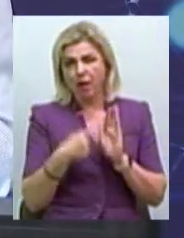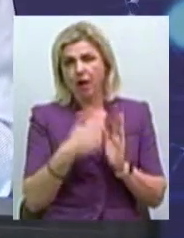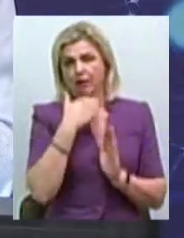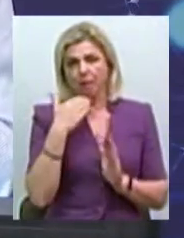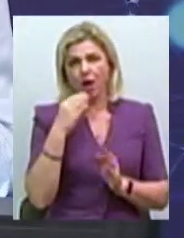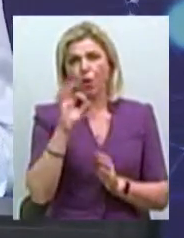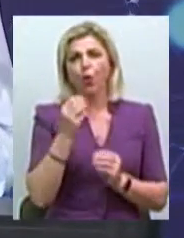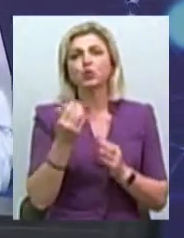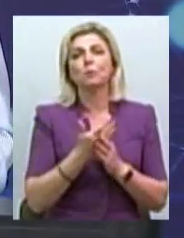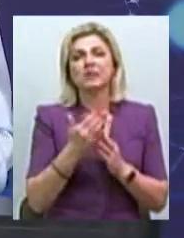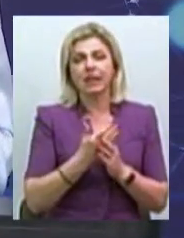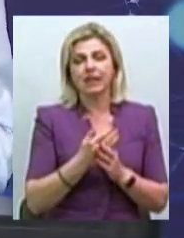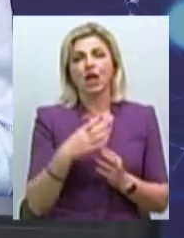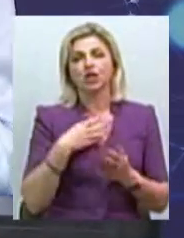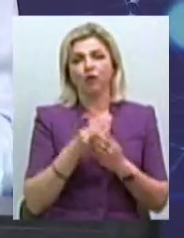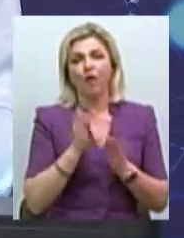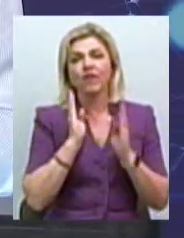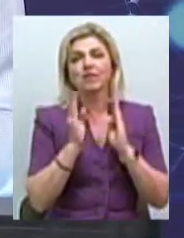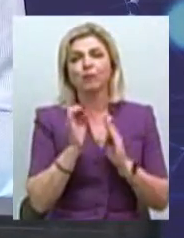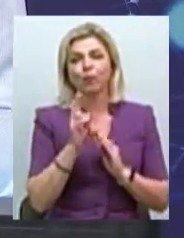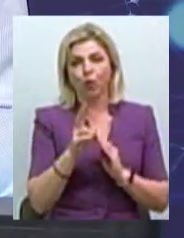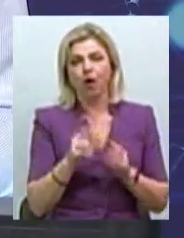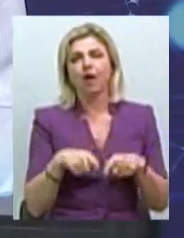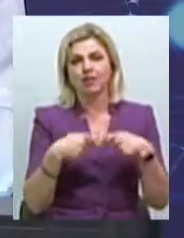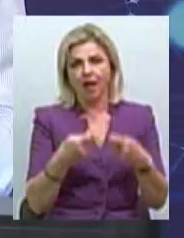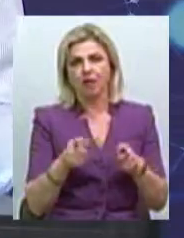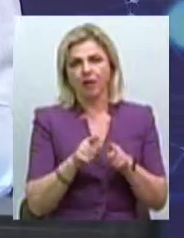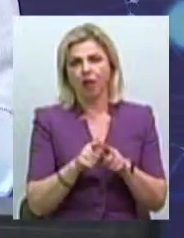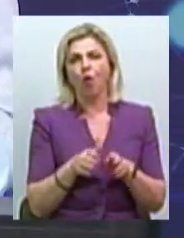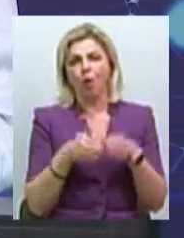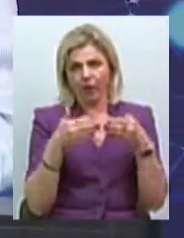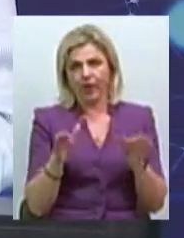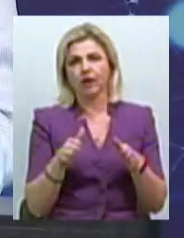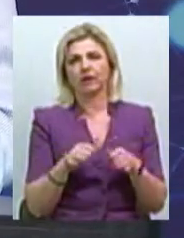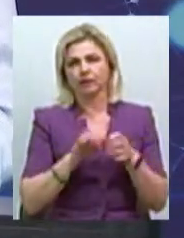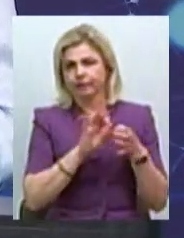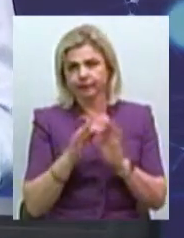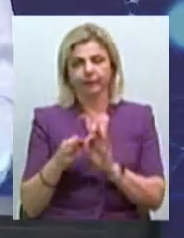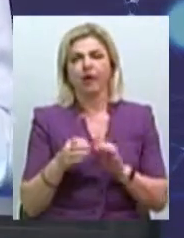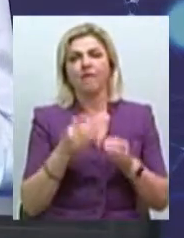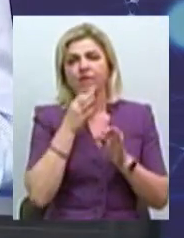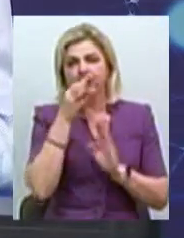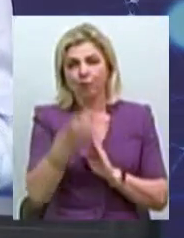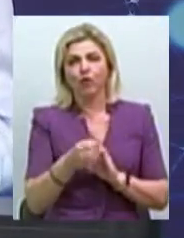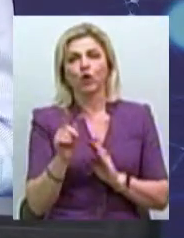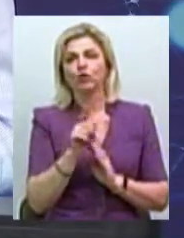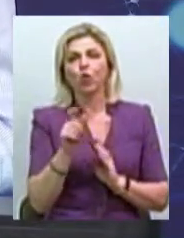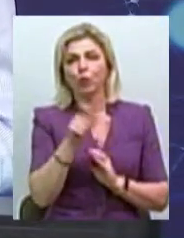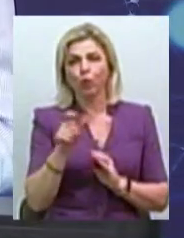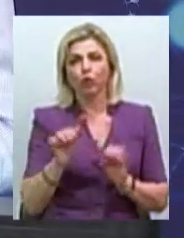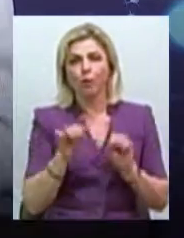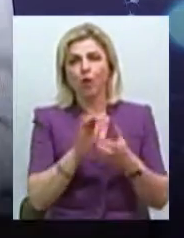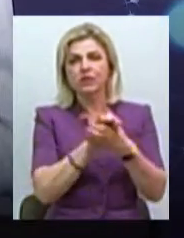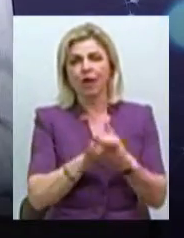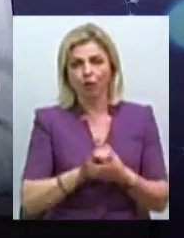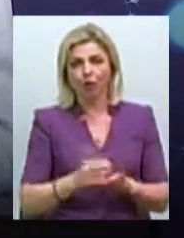Ми сьогодні на своїй сторінці в Facebook дали таку розгорнуту відповідь, щоб, отримуючи субсидії та пільг, змогли ознайомитися з